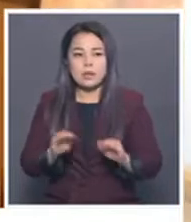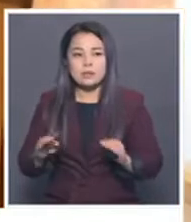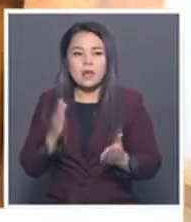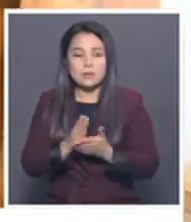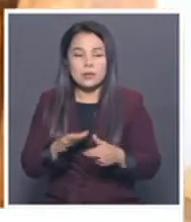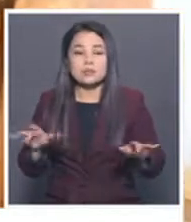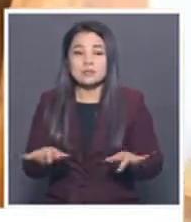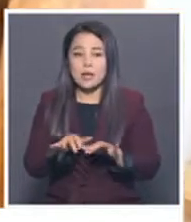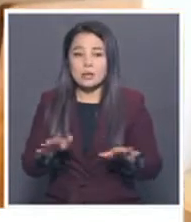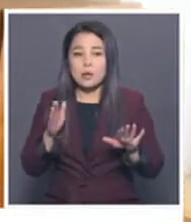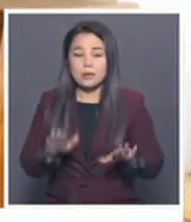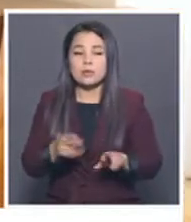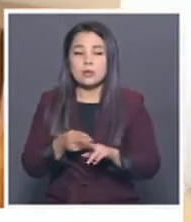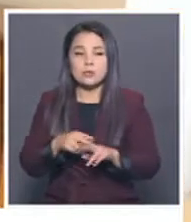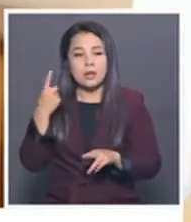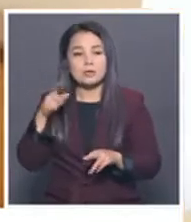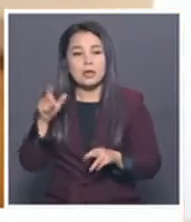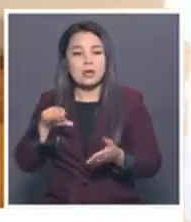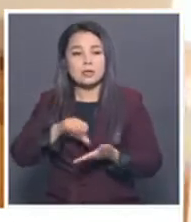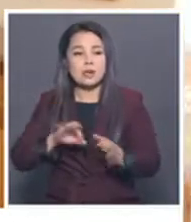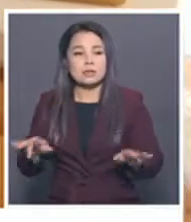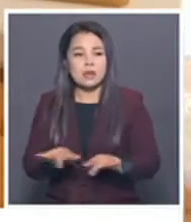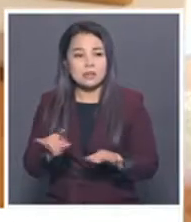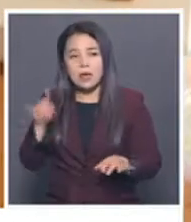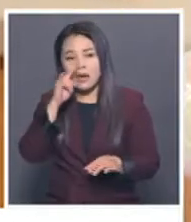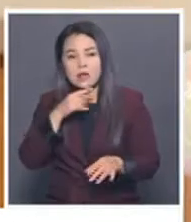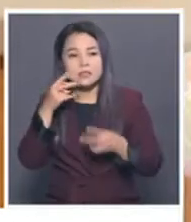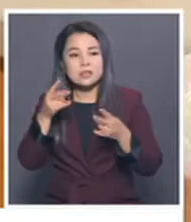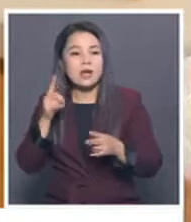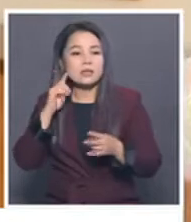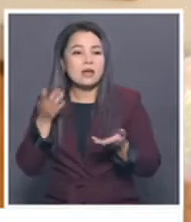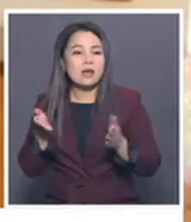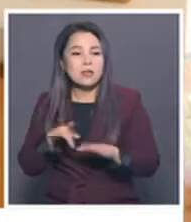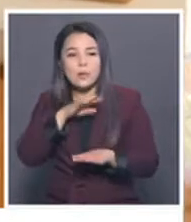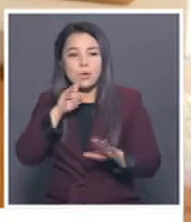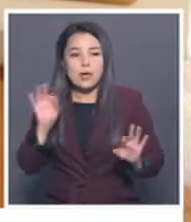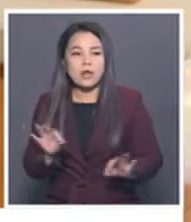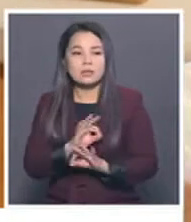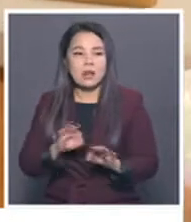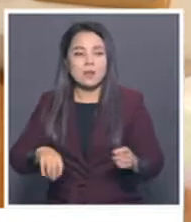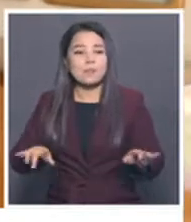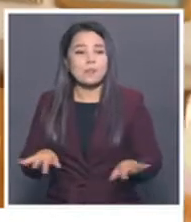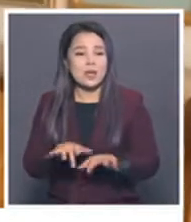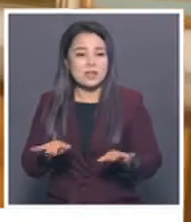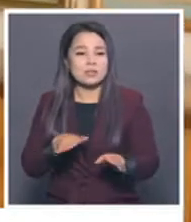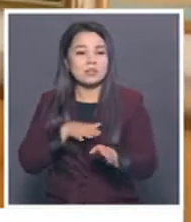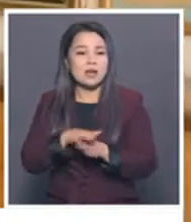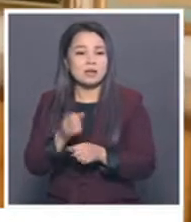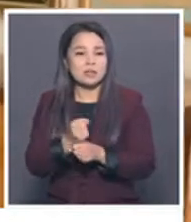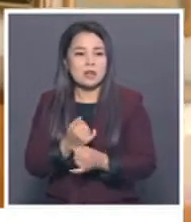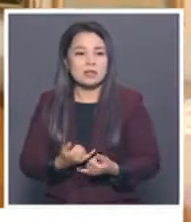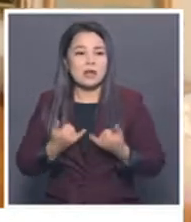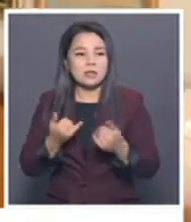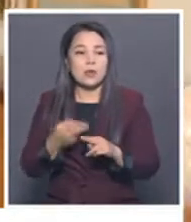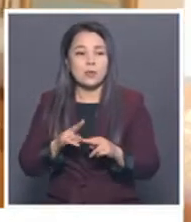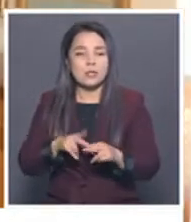мына күйсандықта сазгердің саусақ іздері қалған, қазақтың құлағына жатталып қойылған қаншама әндер осындай пианинода туған десек болады.